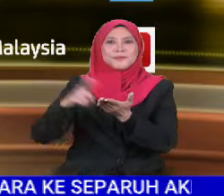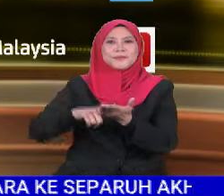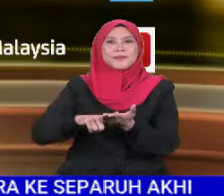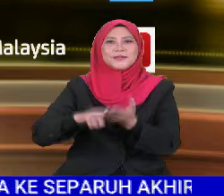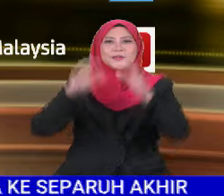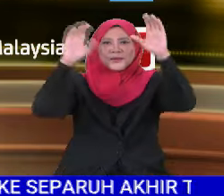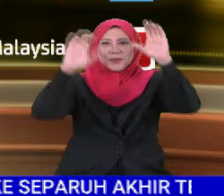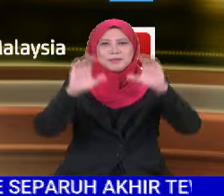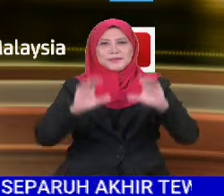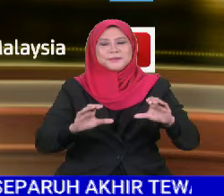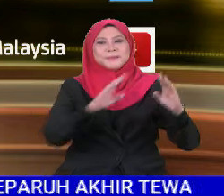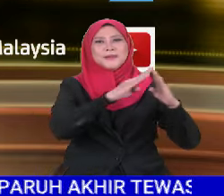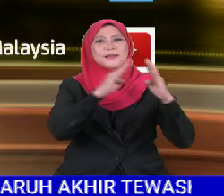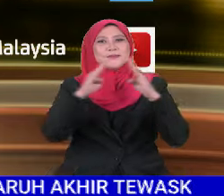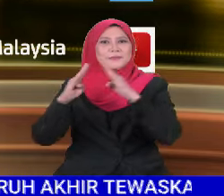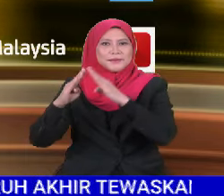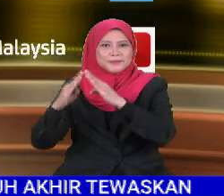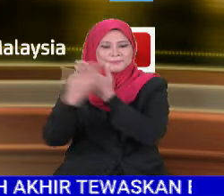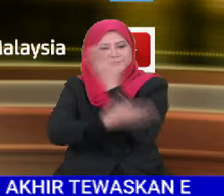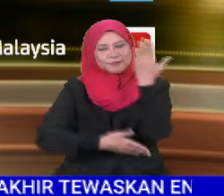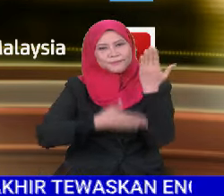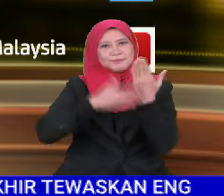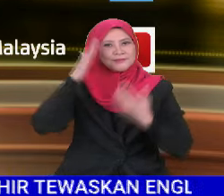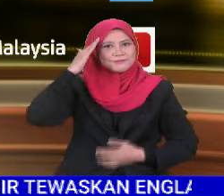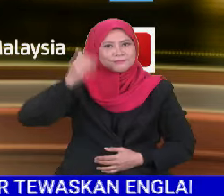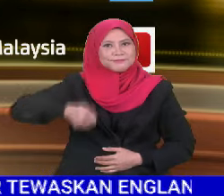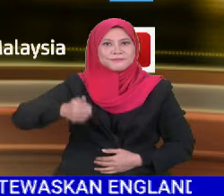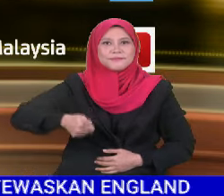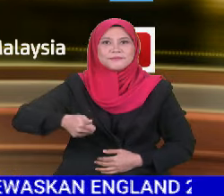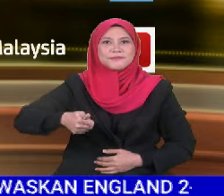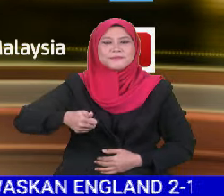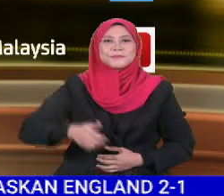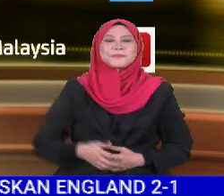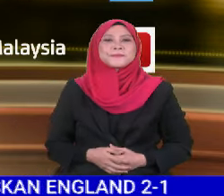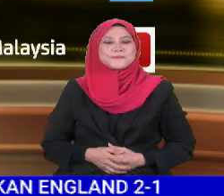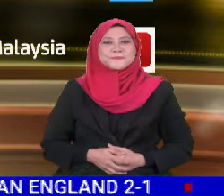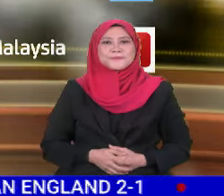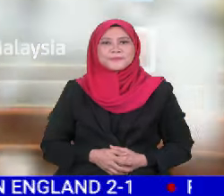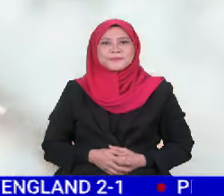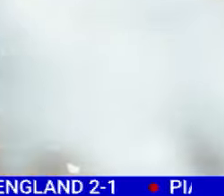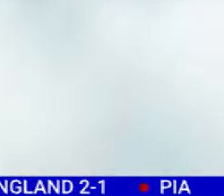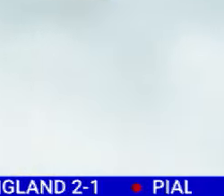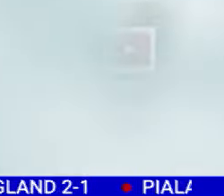bagi bandar-bandar utama di seluruh negara. Assalamualaikum dan salam sejahtera.